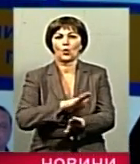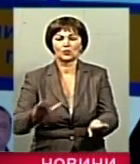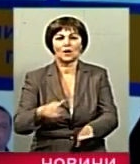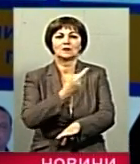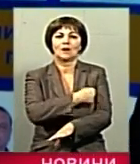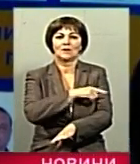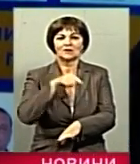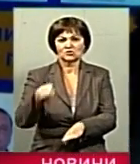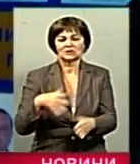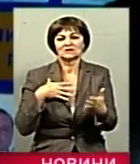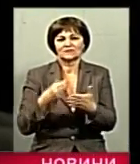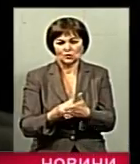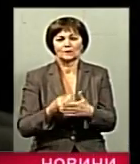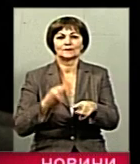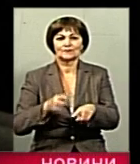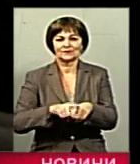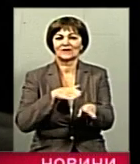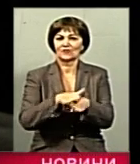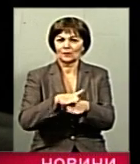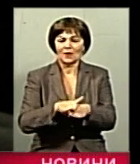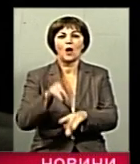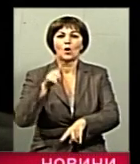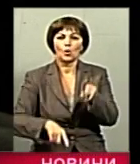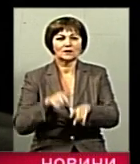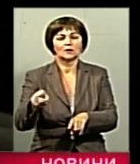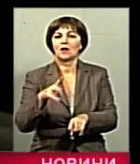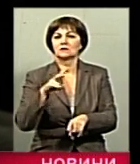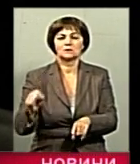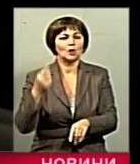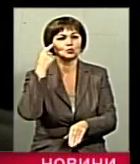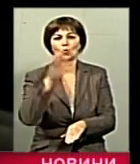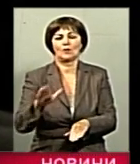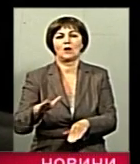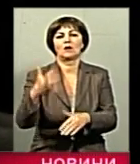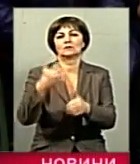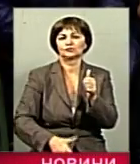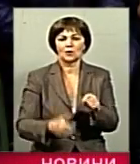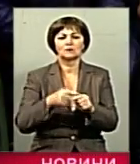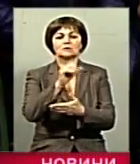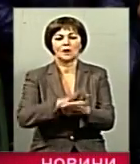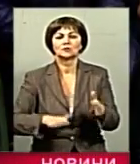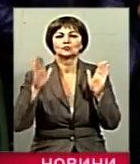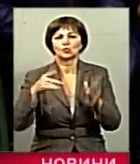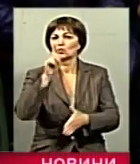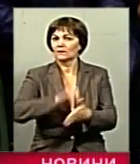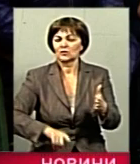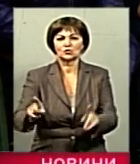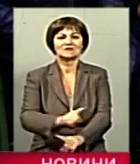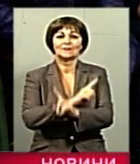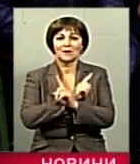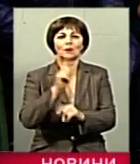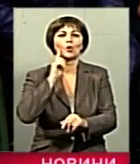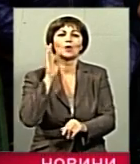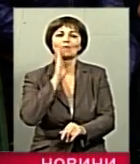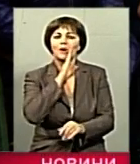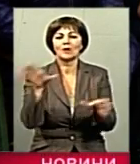працівниками своїх професійних обов'язків. Родина Людмили не збирається спускати цю справу на гальмах. Родичі переконані, що смерть молодої мами